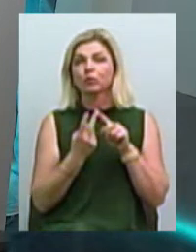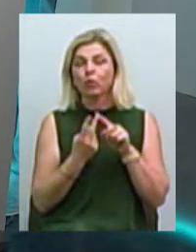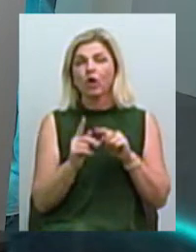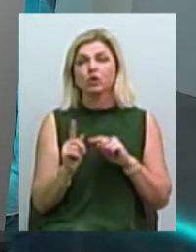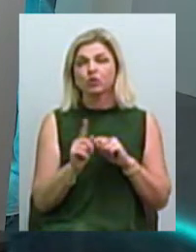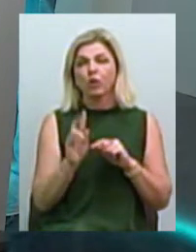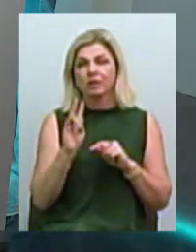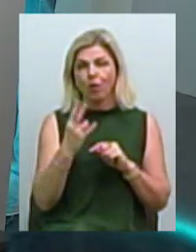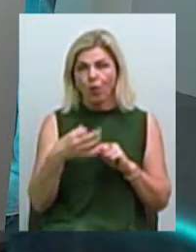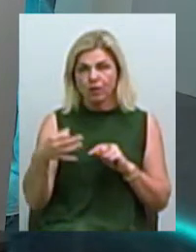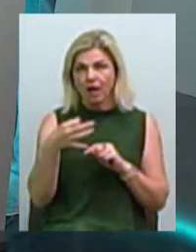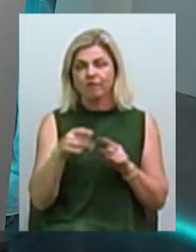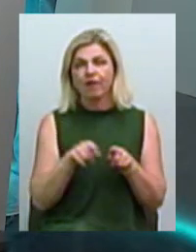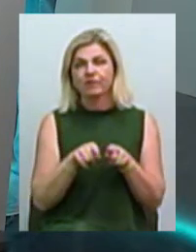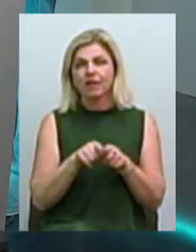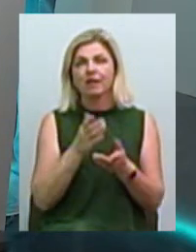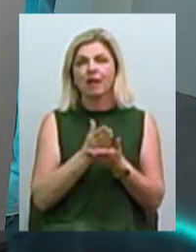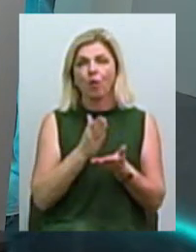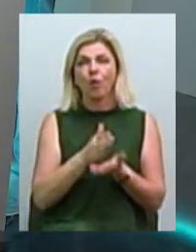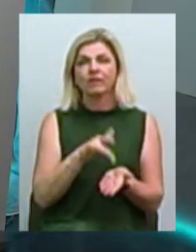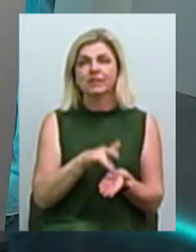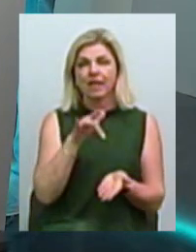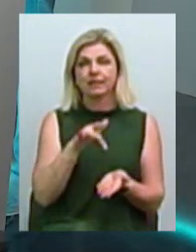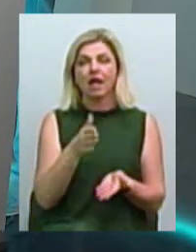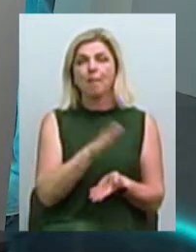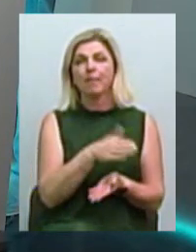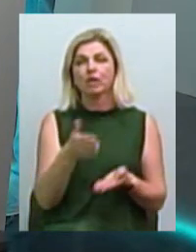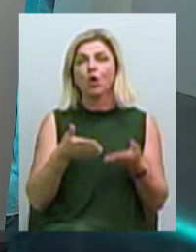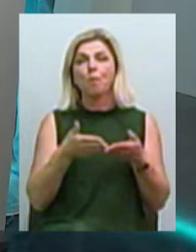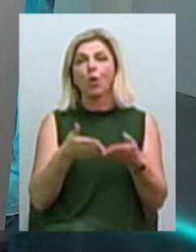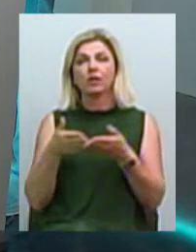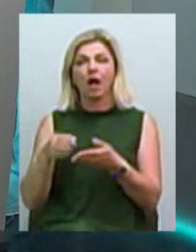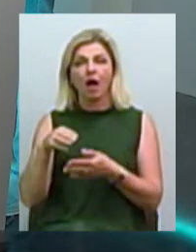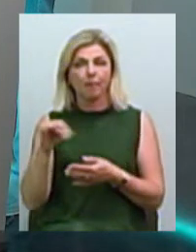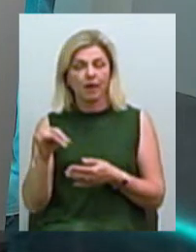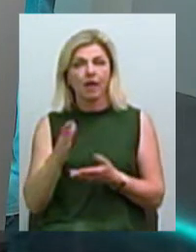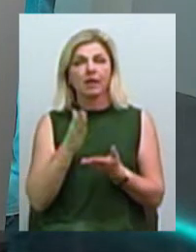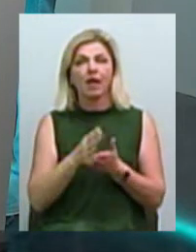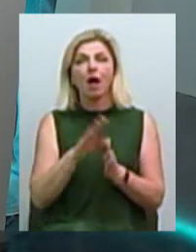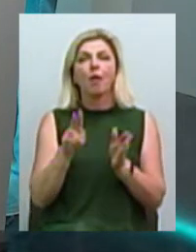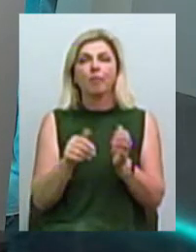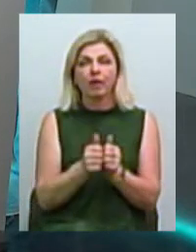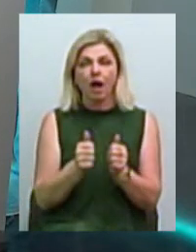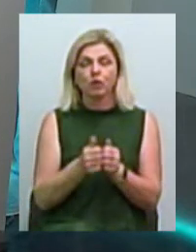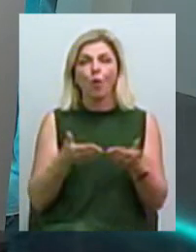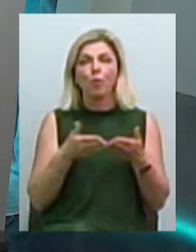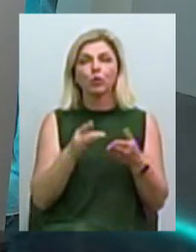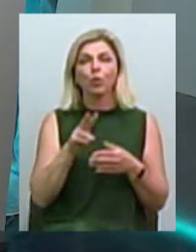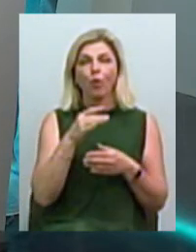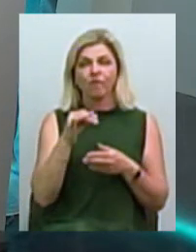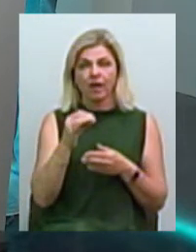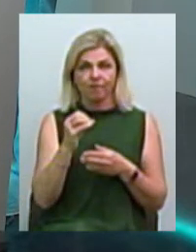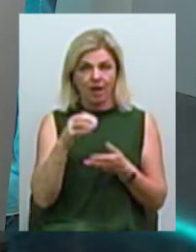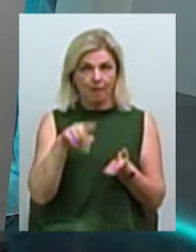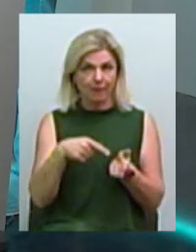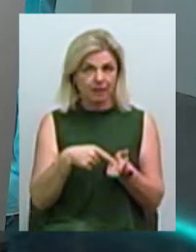що Миколаївщина все ж таки знаходиться в центрі між портами і також є портовим містом Миколаїв, є портовим містом.